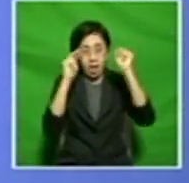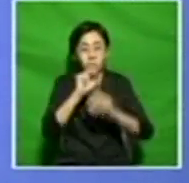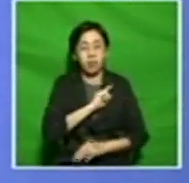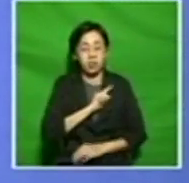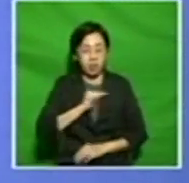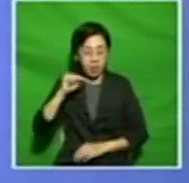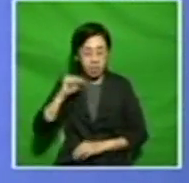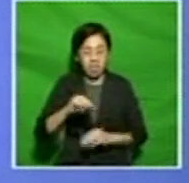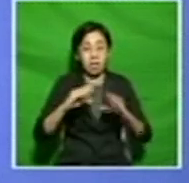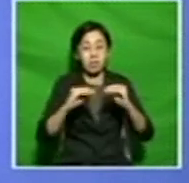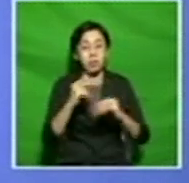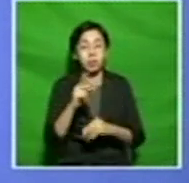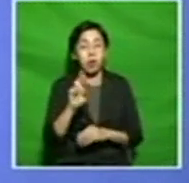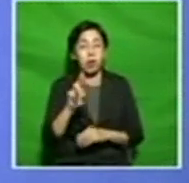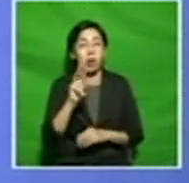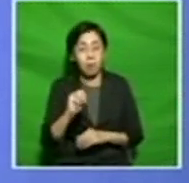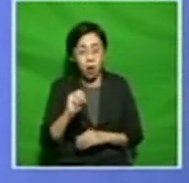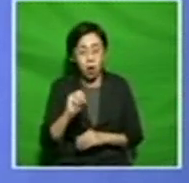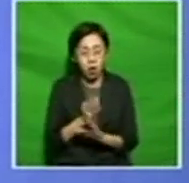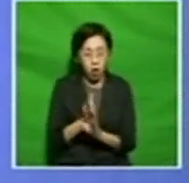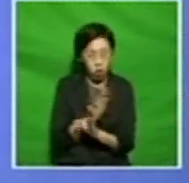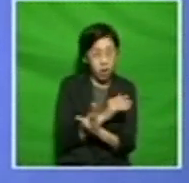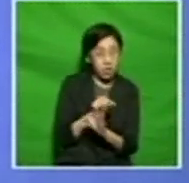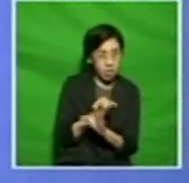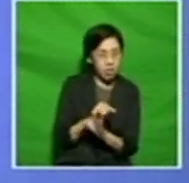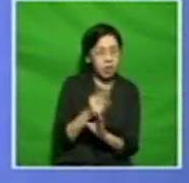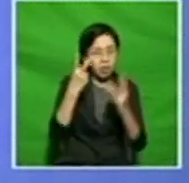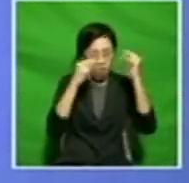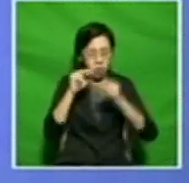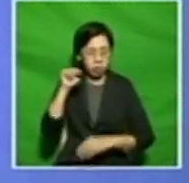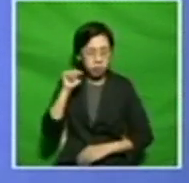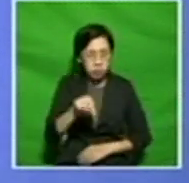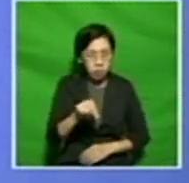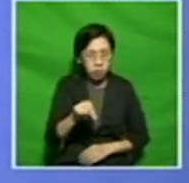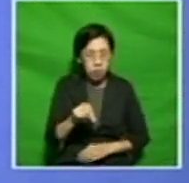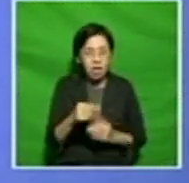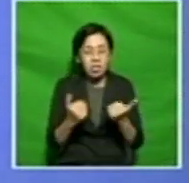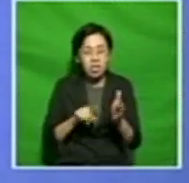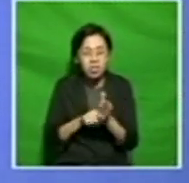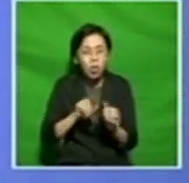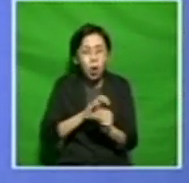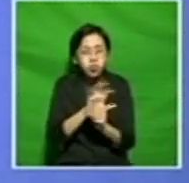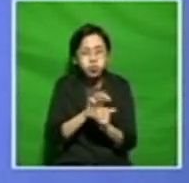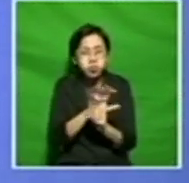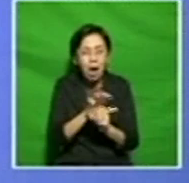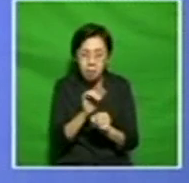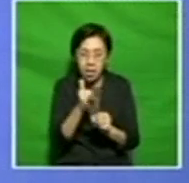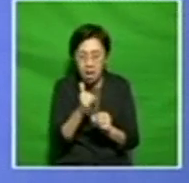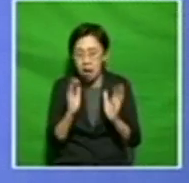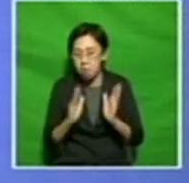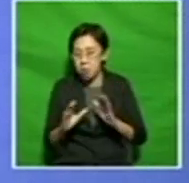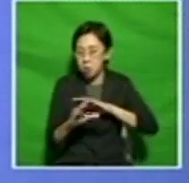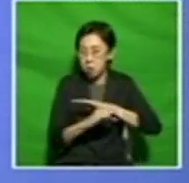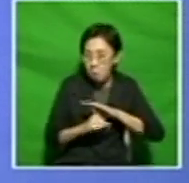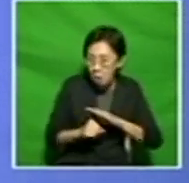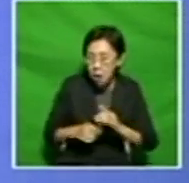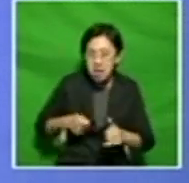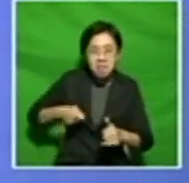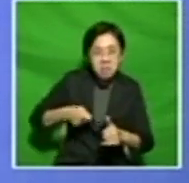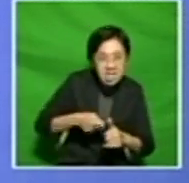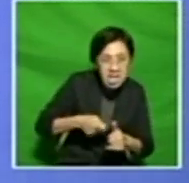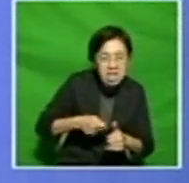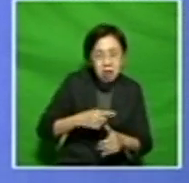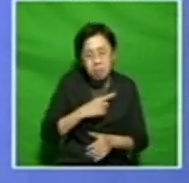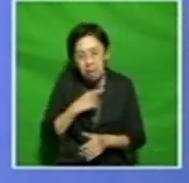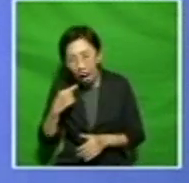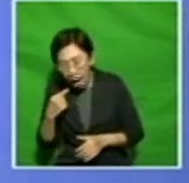ที่ประชุมคณะรัฐมนตรีแล้วเมื่อวันก่อนว่าสถานการณ์โควิดนั้นอาจจะทำให้อาชญากรรมเนี่ยเพิ่มขึ้นเพราะฉะนั้น